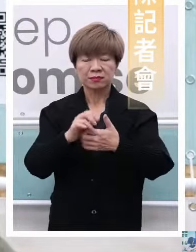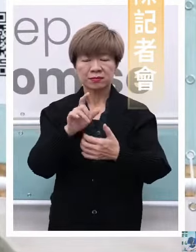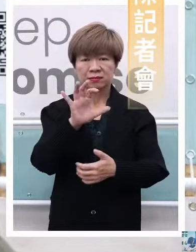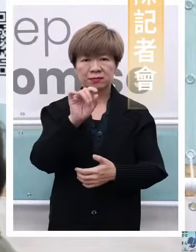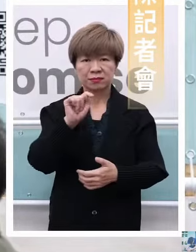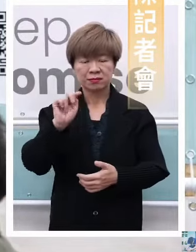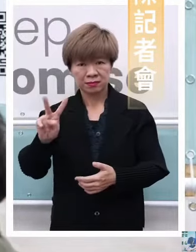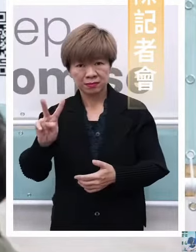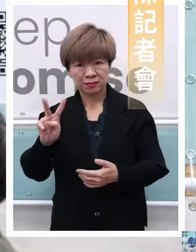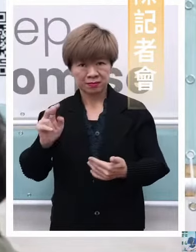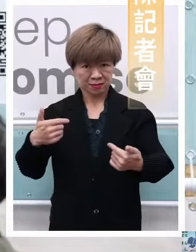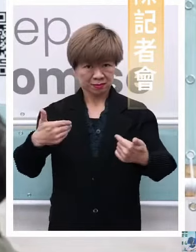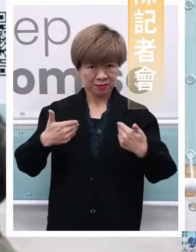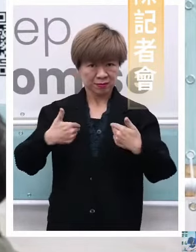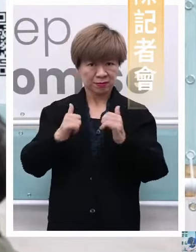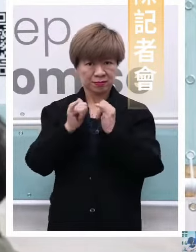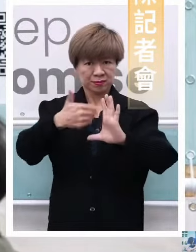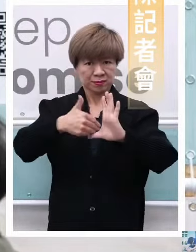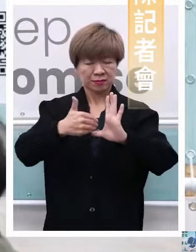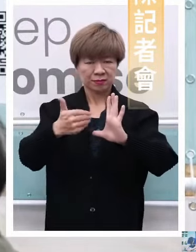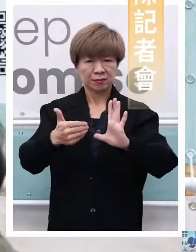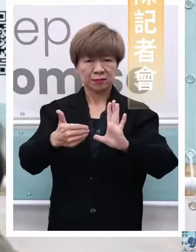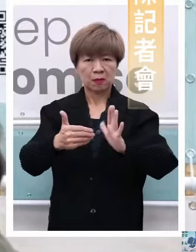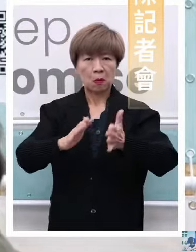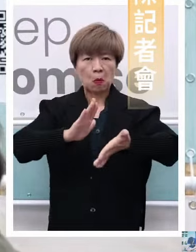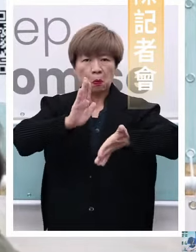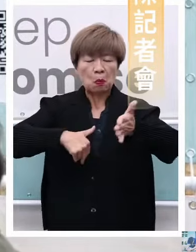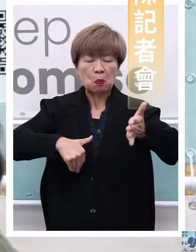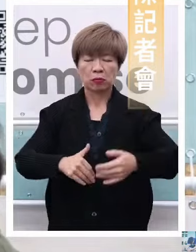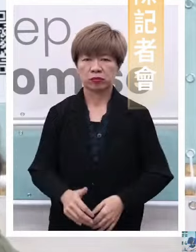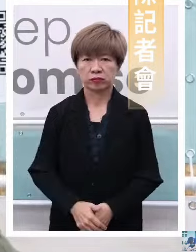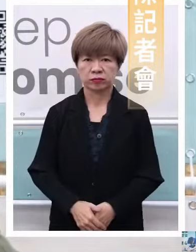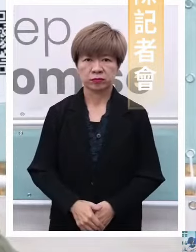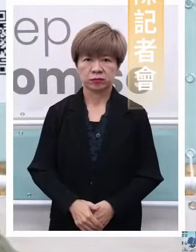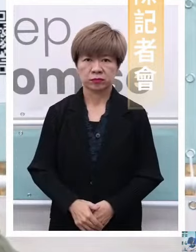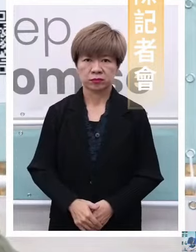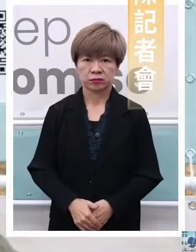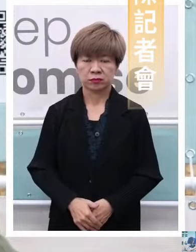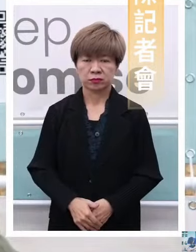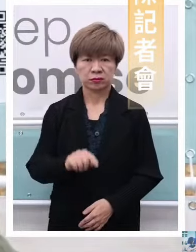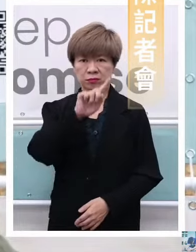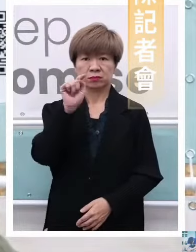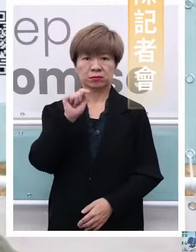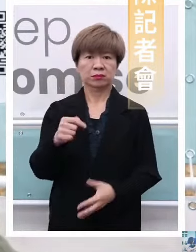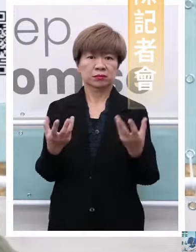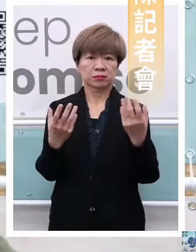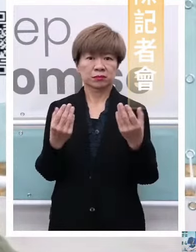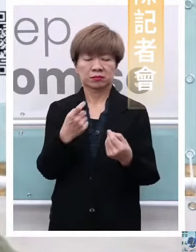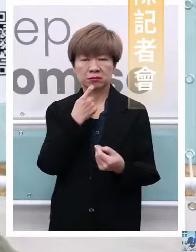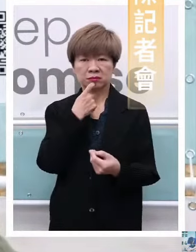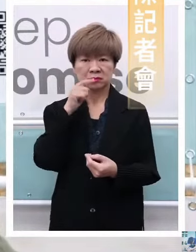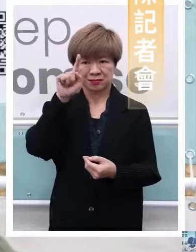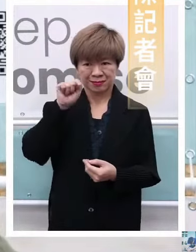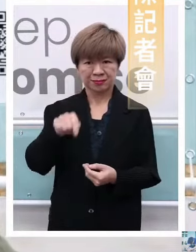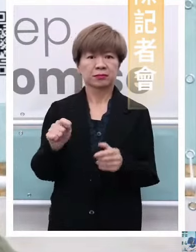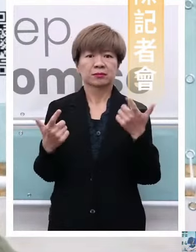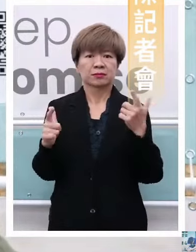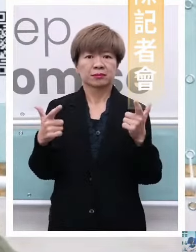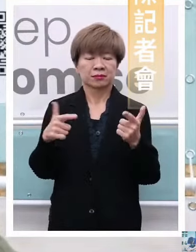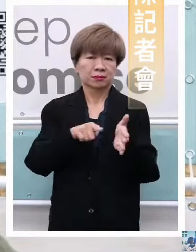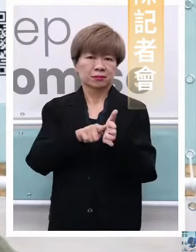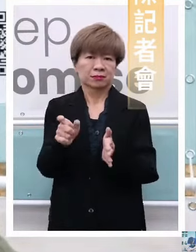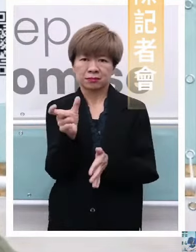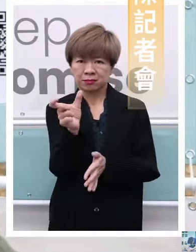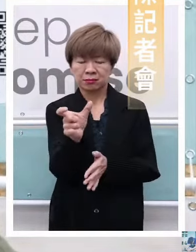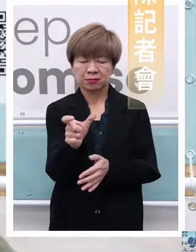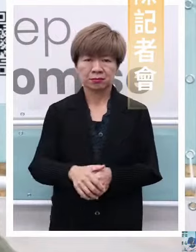就是民视所移除掉的，没有问号，没有疑问，没有惊叹号，什么都没有。那这样子的一个